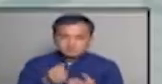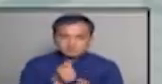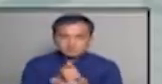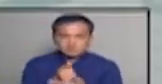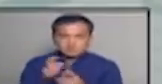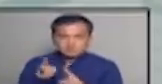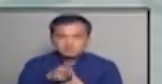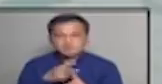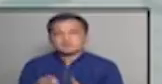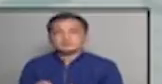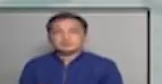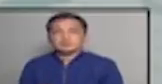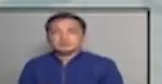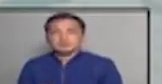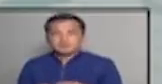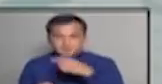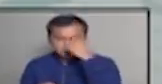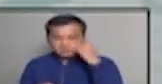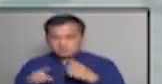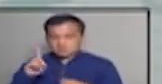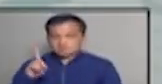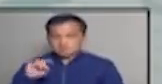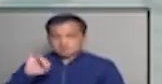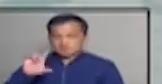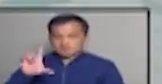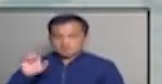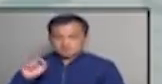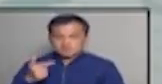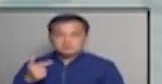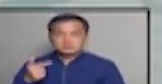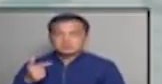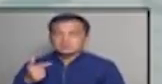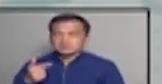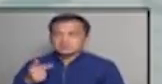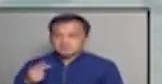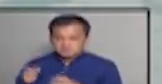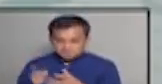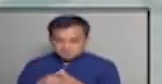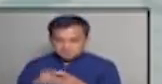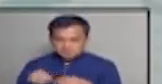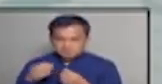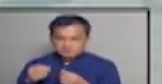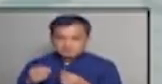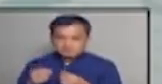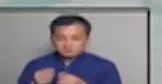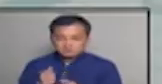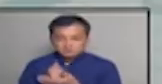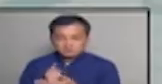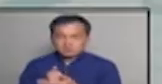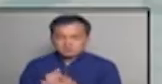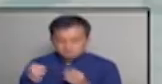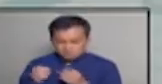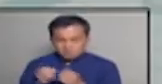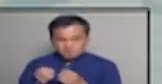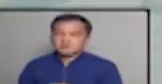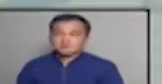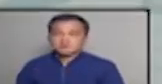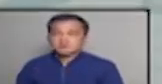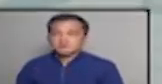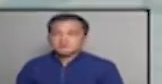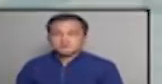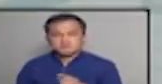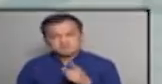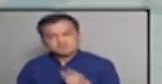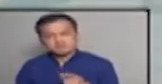biktima dahil yung DLG ay pauna nang nagbigay nila ng tulong. So the more the better kung tutuusin.